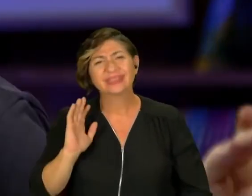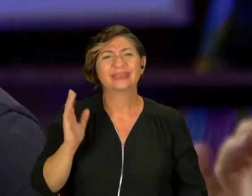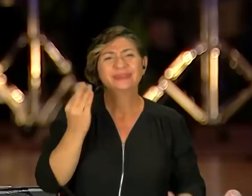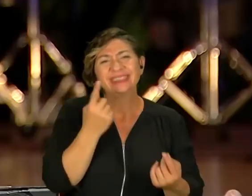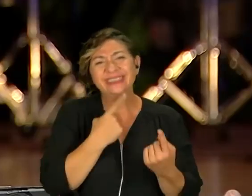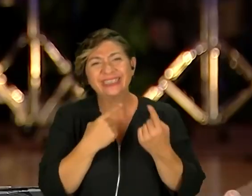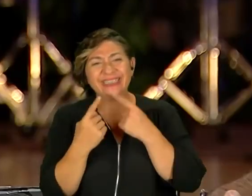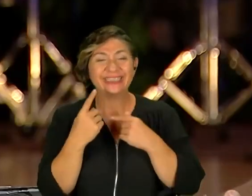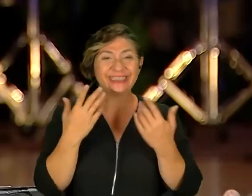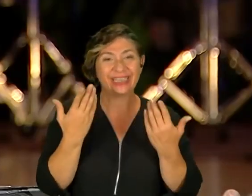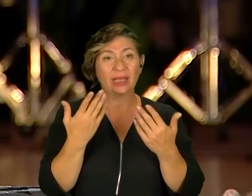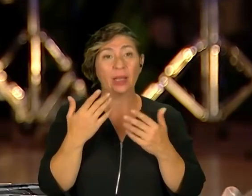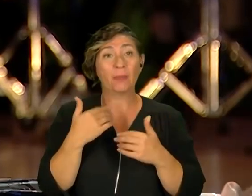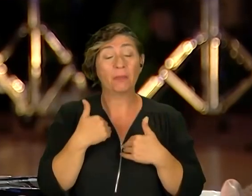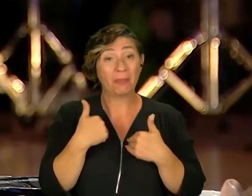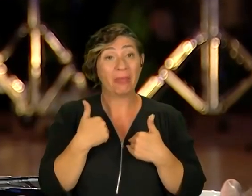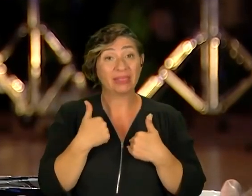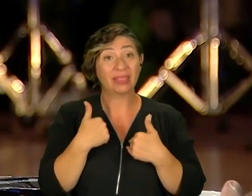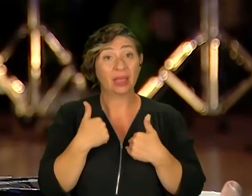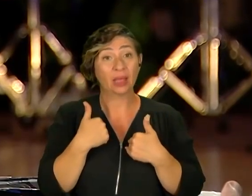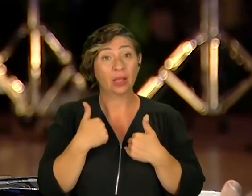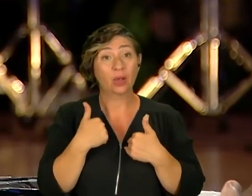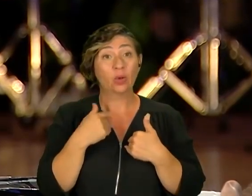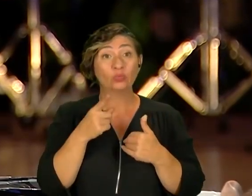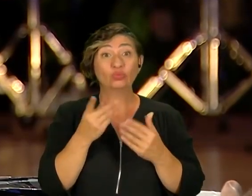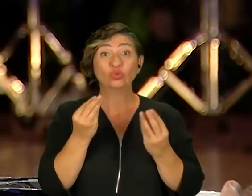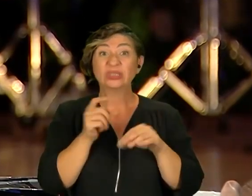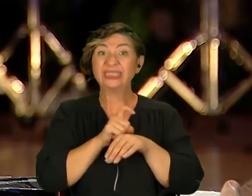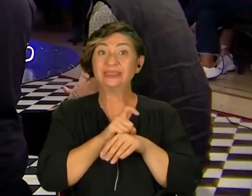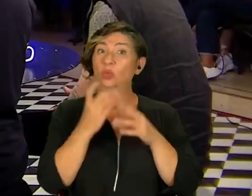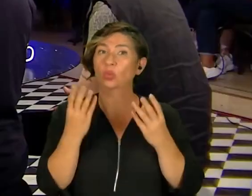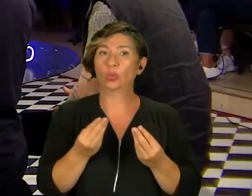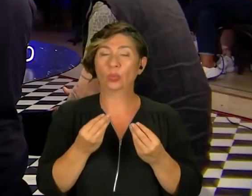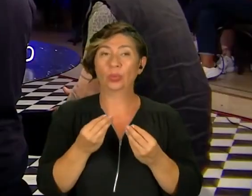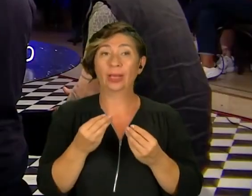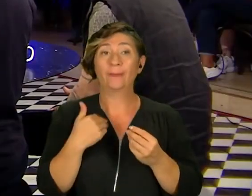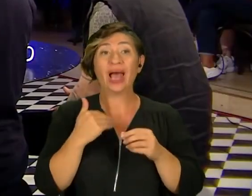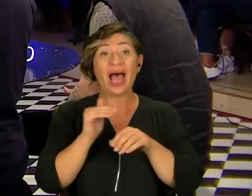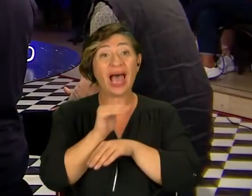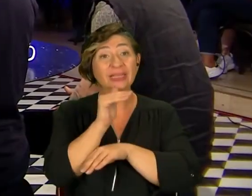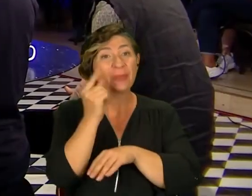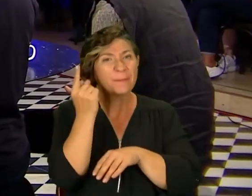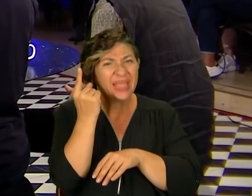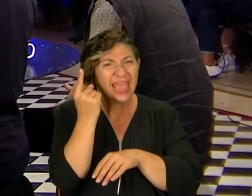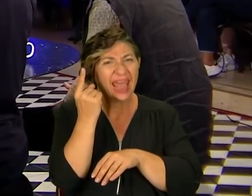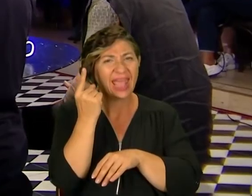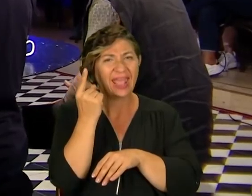bir tatlılık falan halindeyiz. Ben de bu duruma çok sinirleniyorum ve hayatımda bir